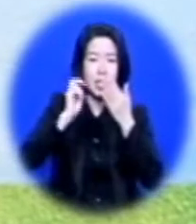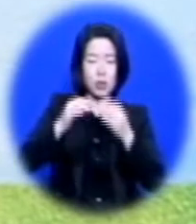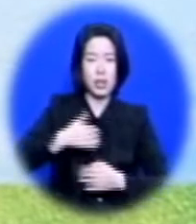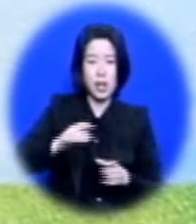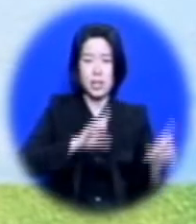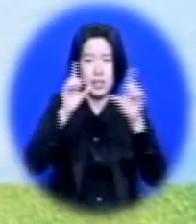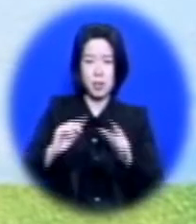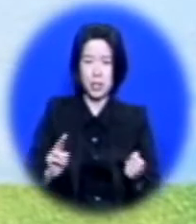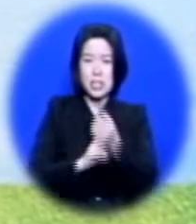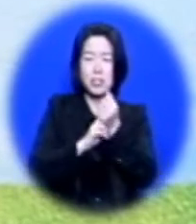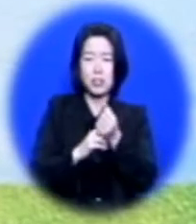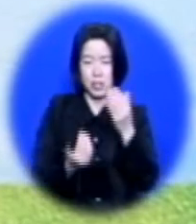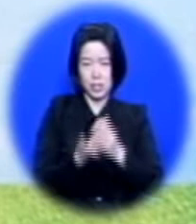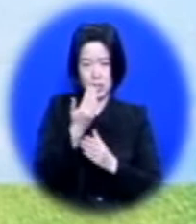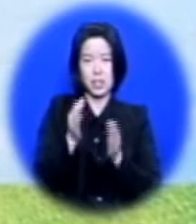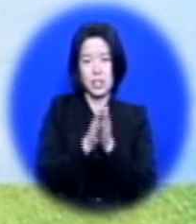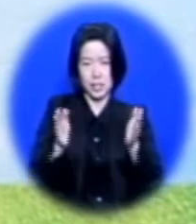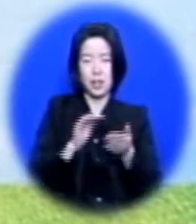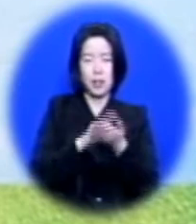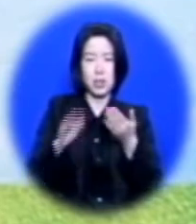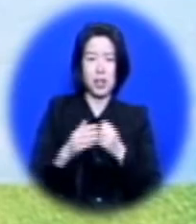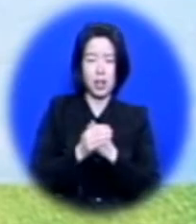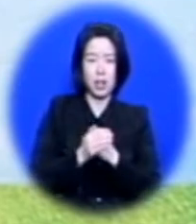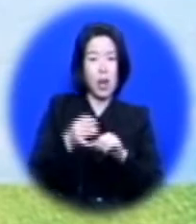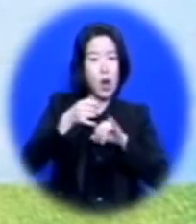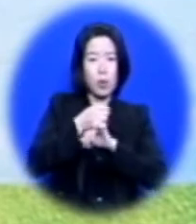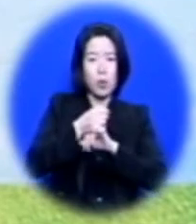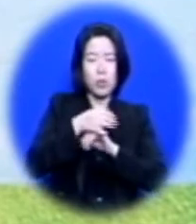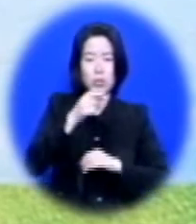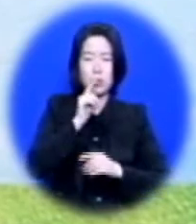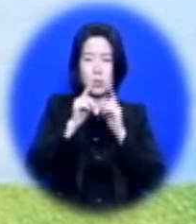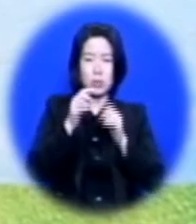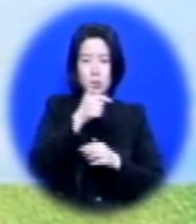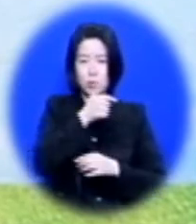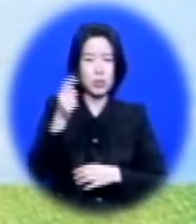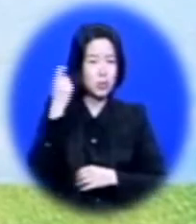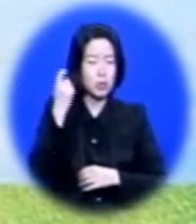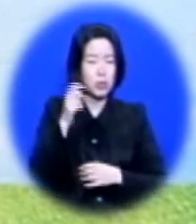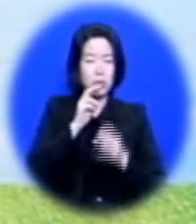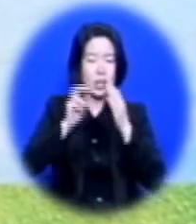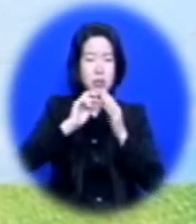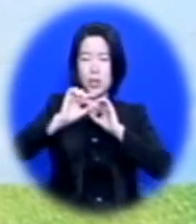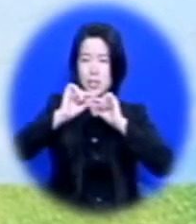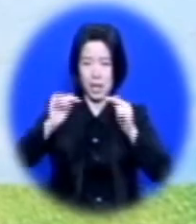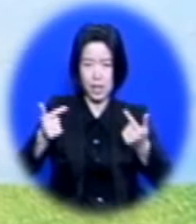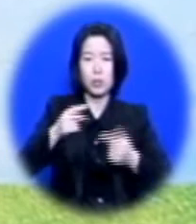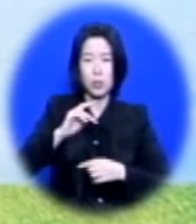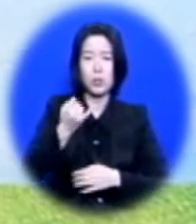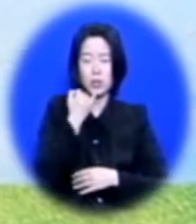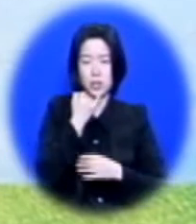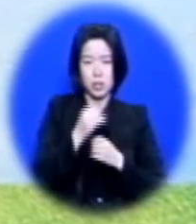기적을 일으키기 줘 여러분 꼭 소리 내어서 찬송 하지 않아도 꼭 큰소리로 찬송 하지